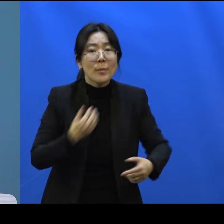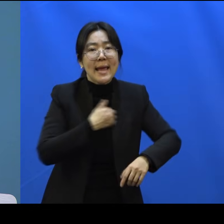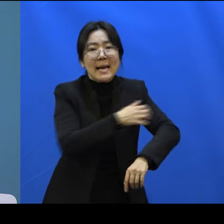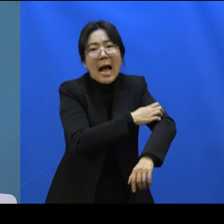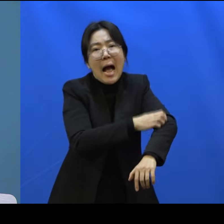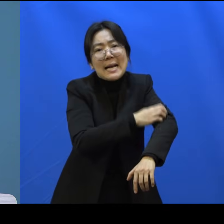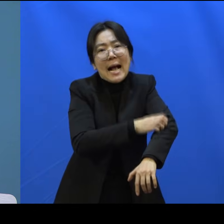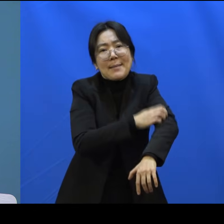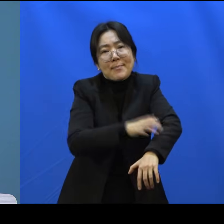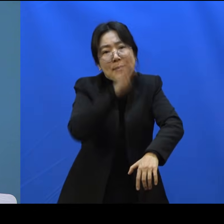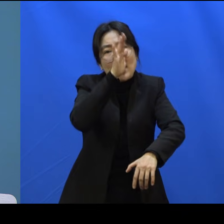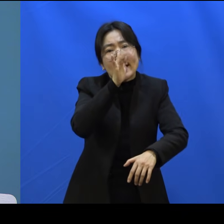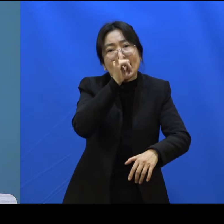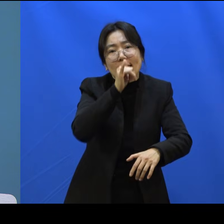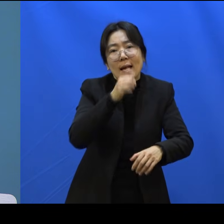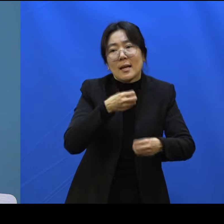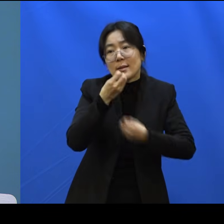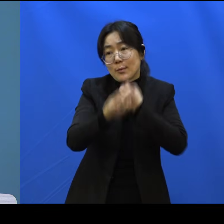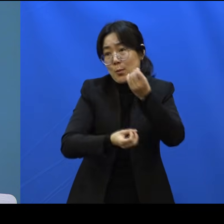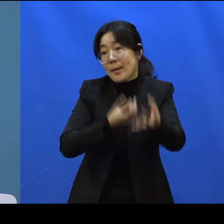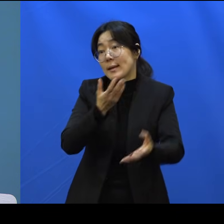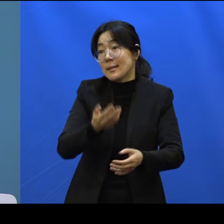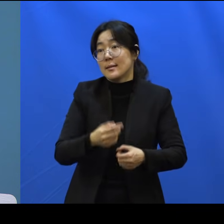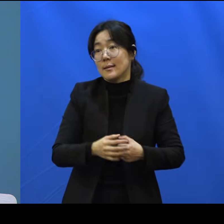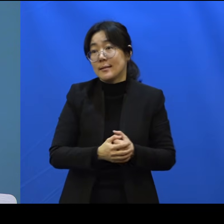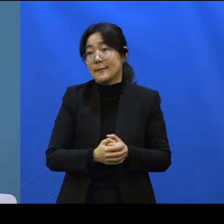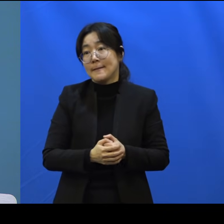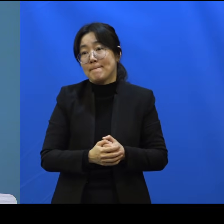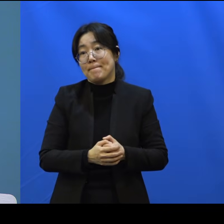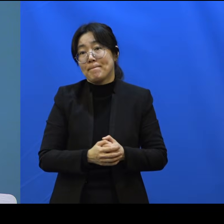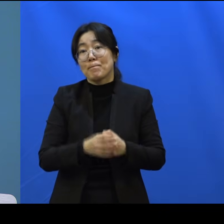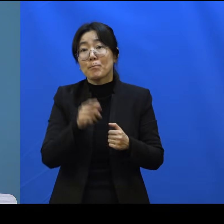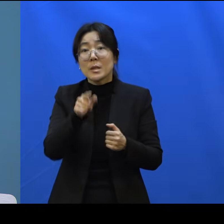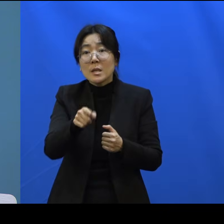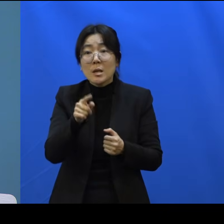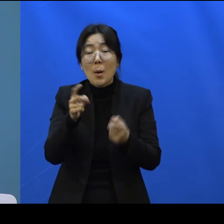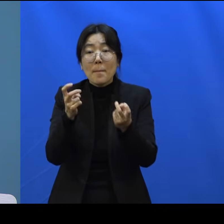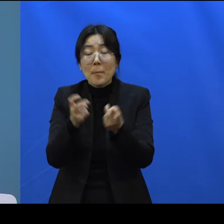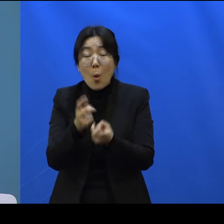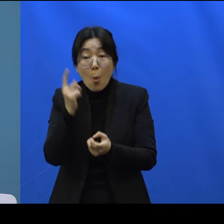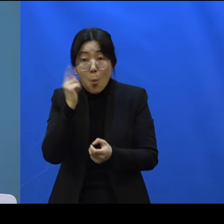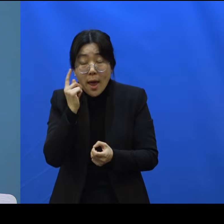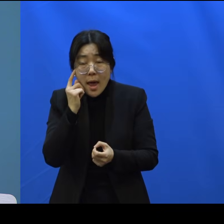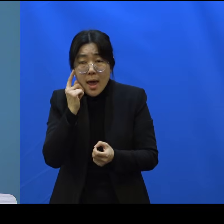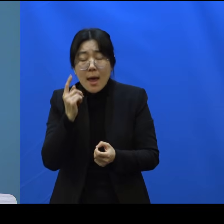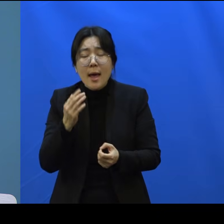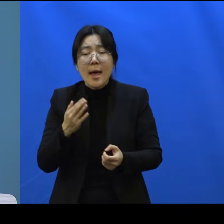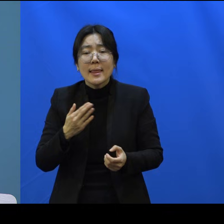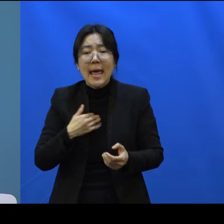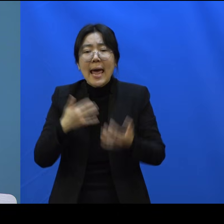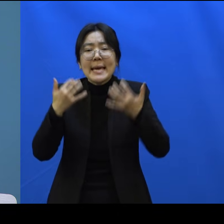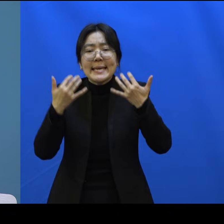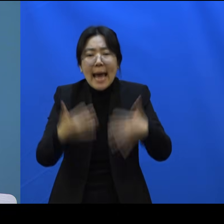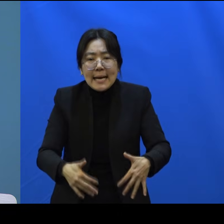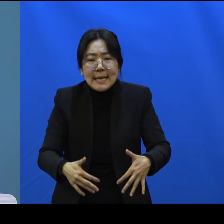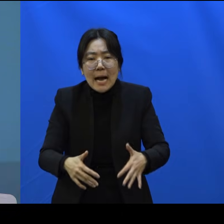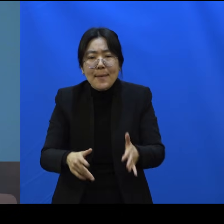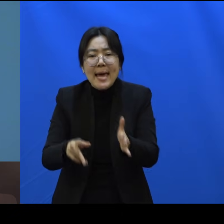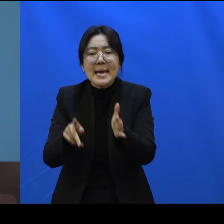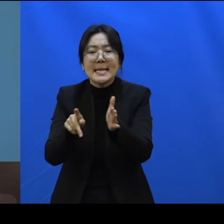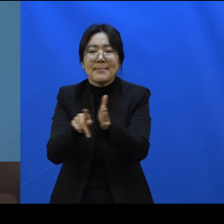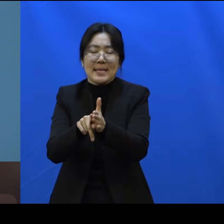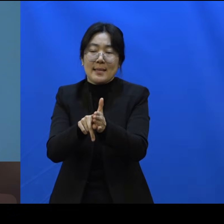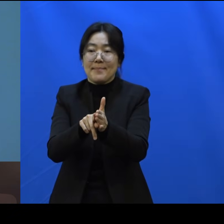약함의 신학이 나와요. 약함의 신학이 나와요. 자, 그 신학이 오늘 이 9절의 말씀인